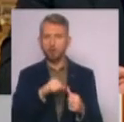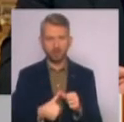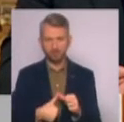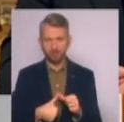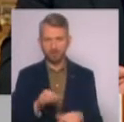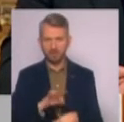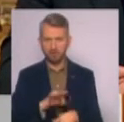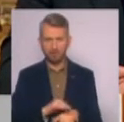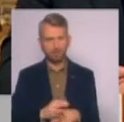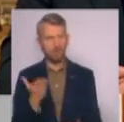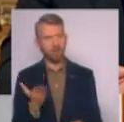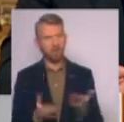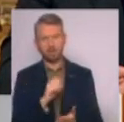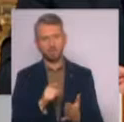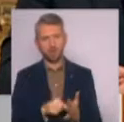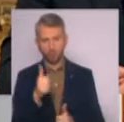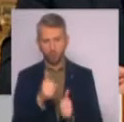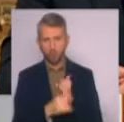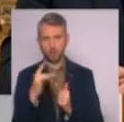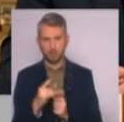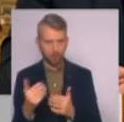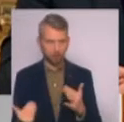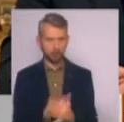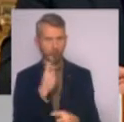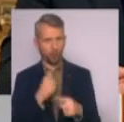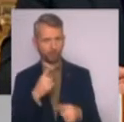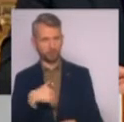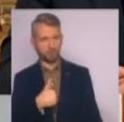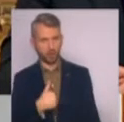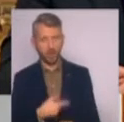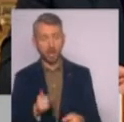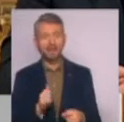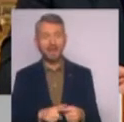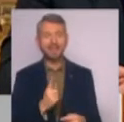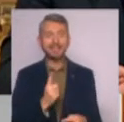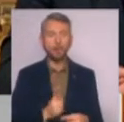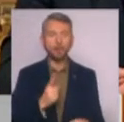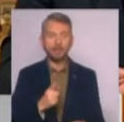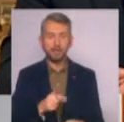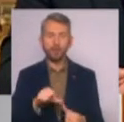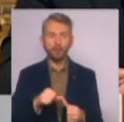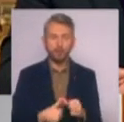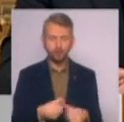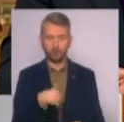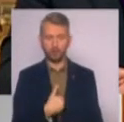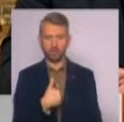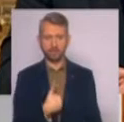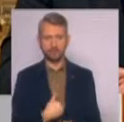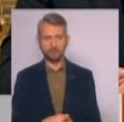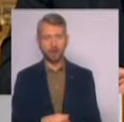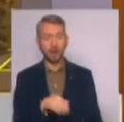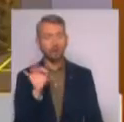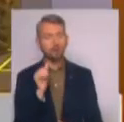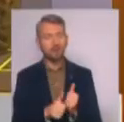стадію. Вряд чи це кожен раз гостре, а це загострення хронічного. Частіше